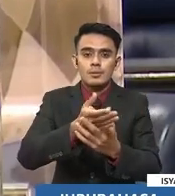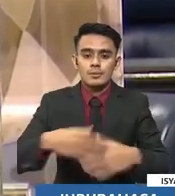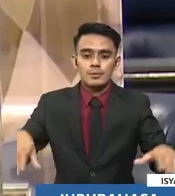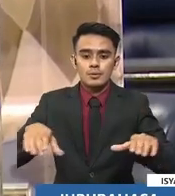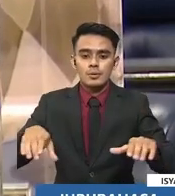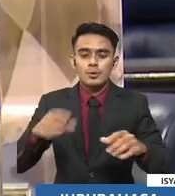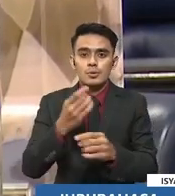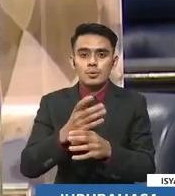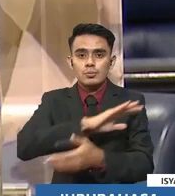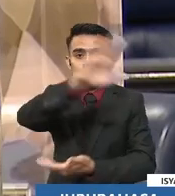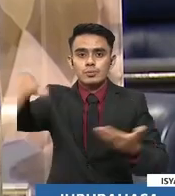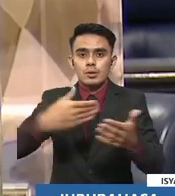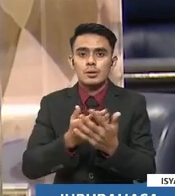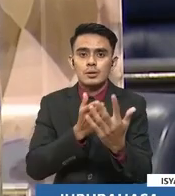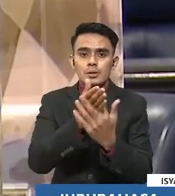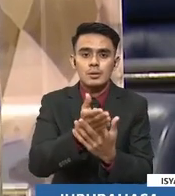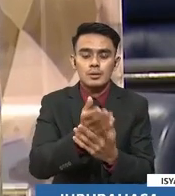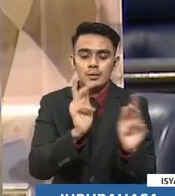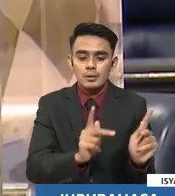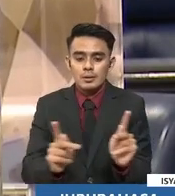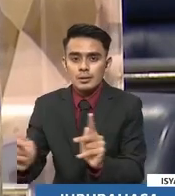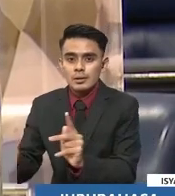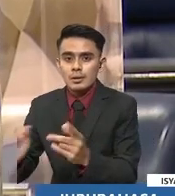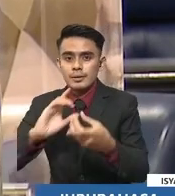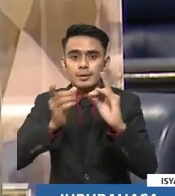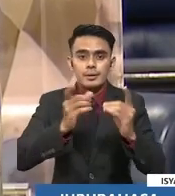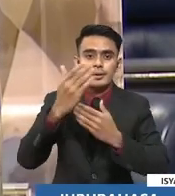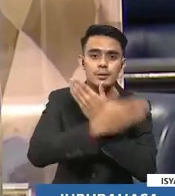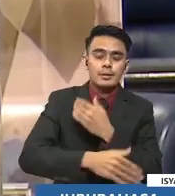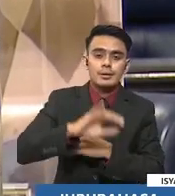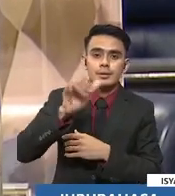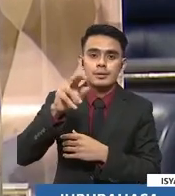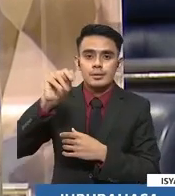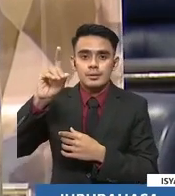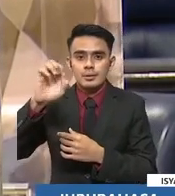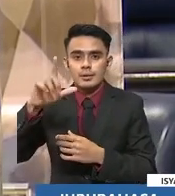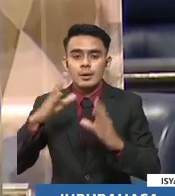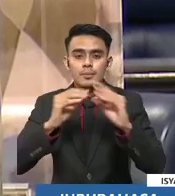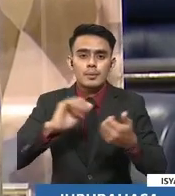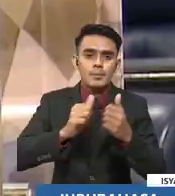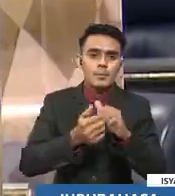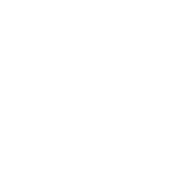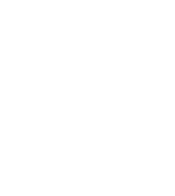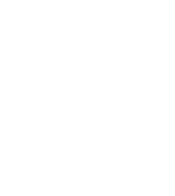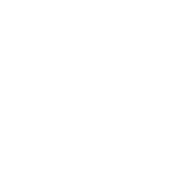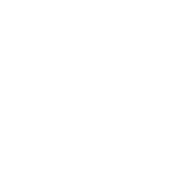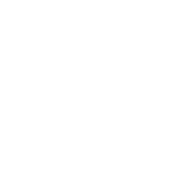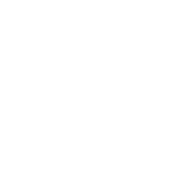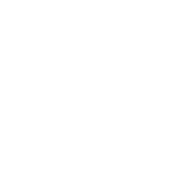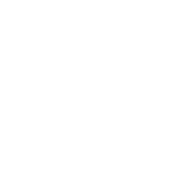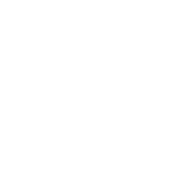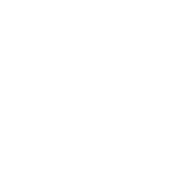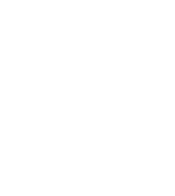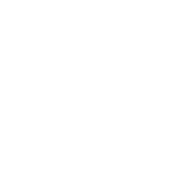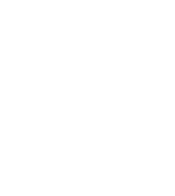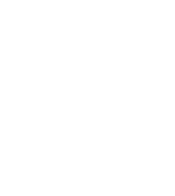pelaksanaan inisiatif yang menyuruh menerusi Pelan Jadinan Digital Negara ataupun jendela bagi menangani isu-isu akses kepada internet